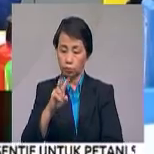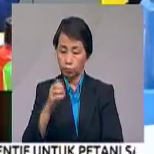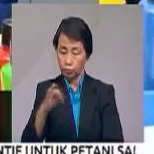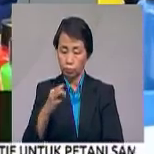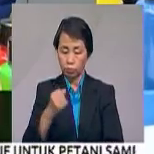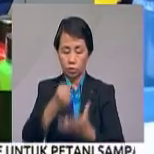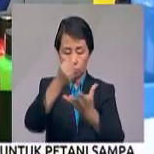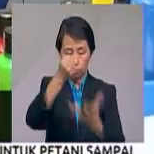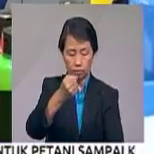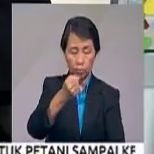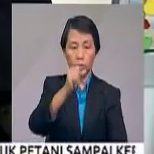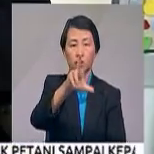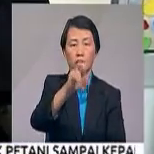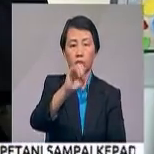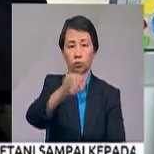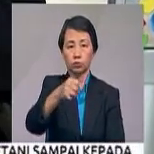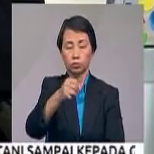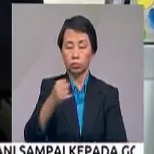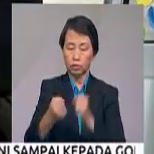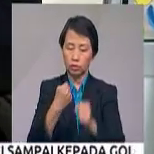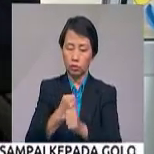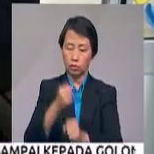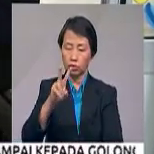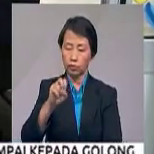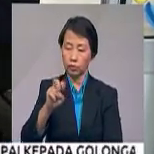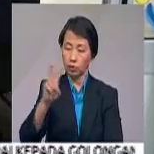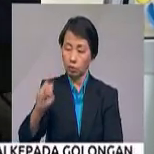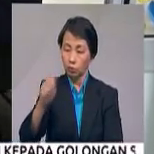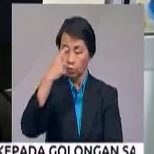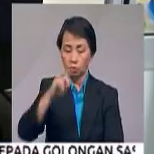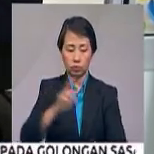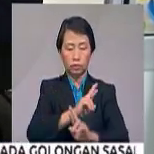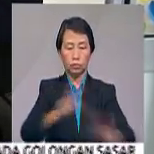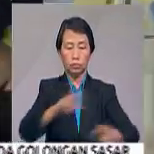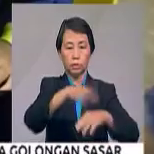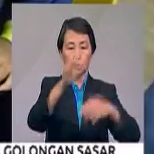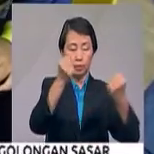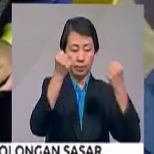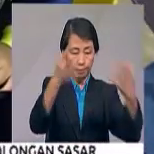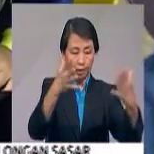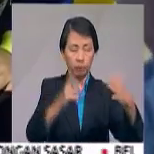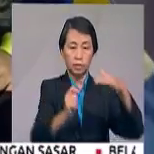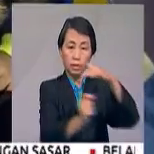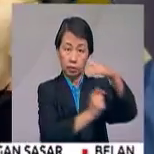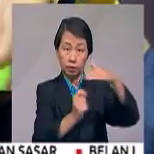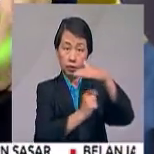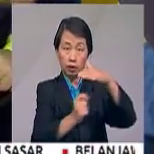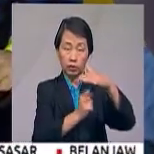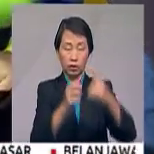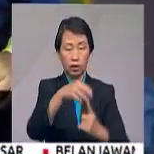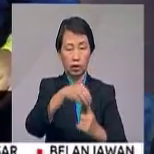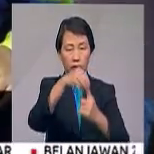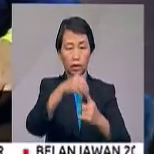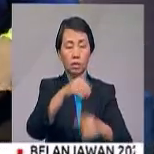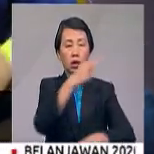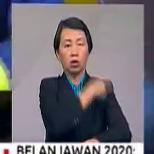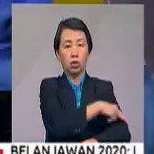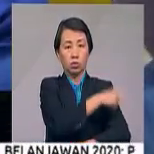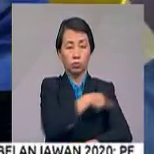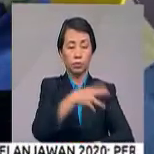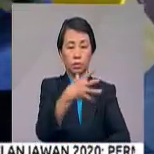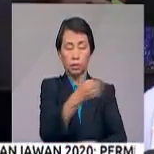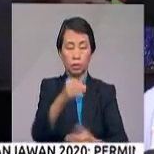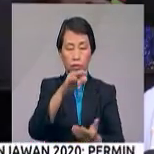kepada RM30 juta pada 2020 untuk menyediakan lebih banyak lagi taska, terutamanya di hospital dan